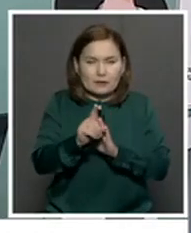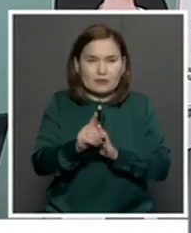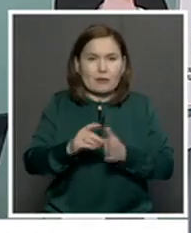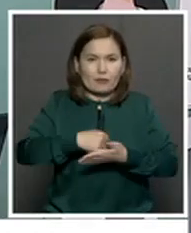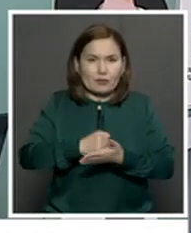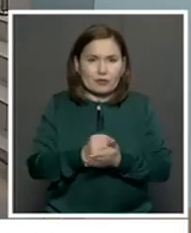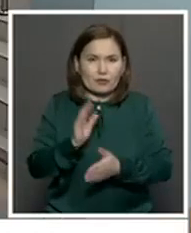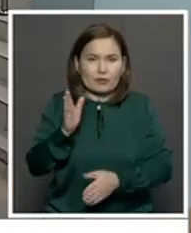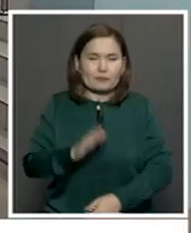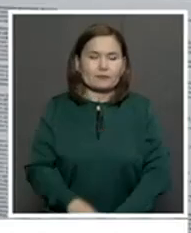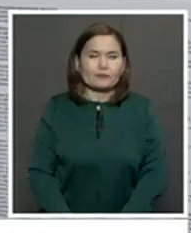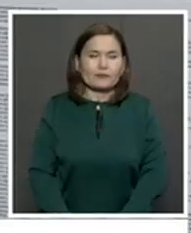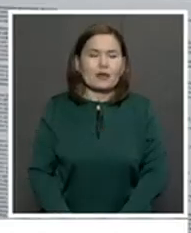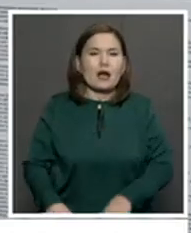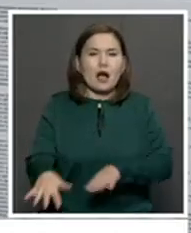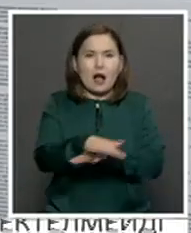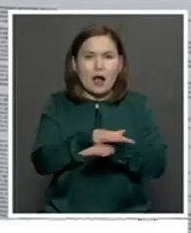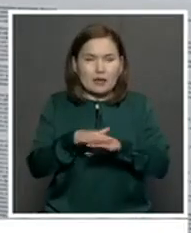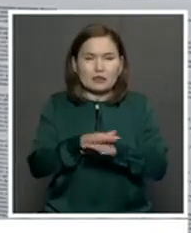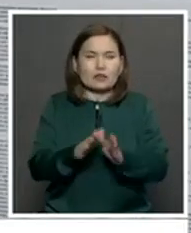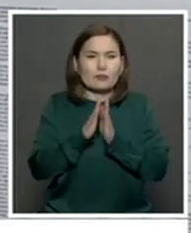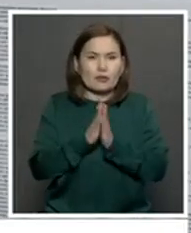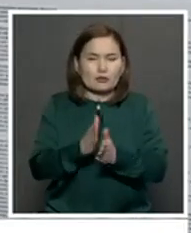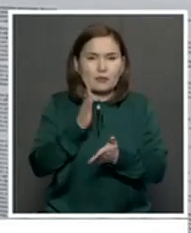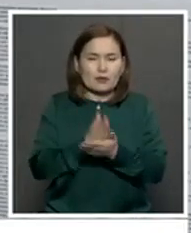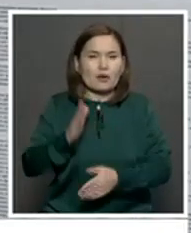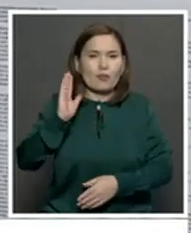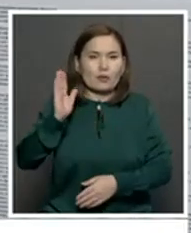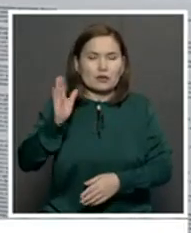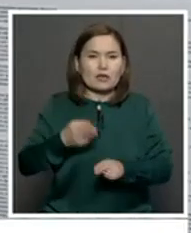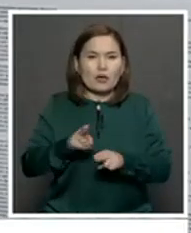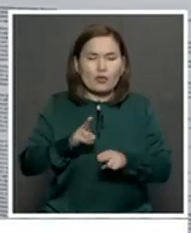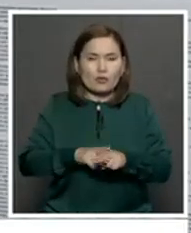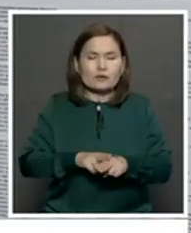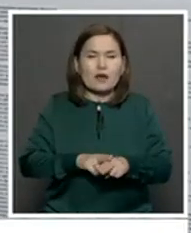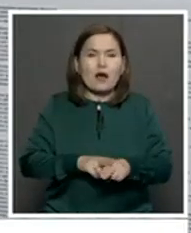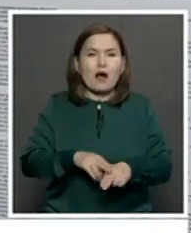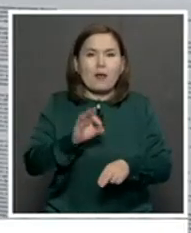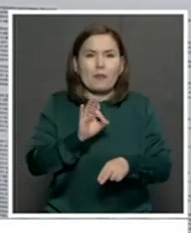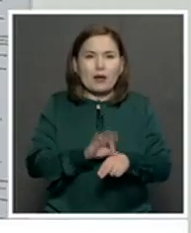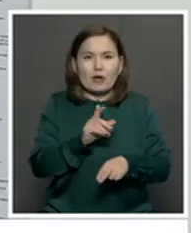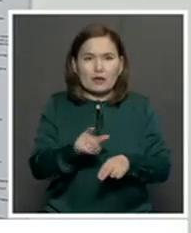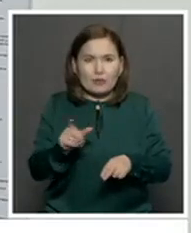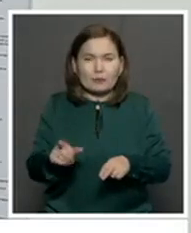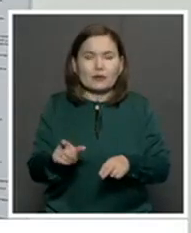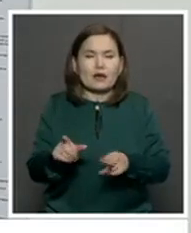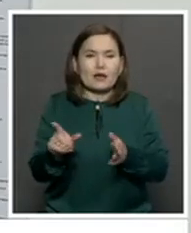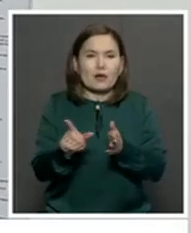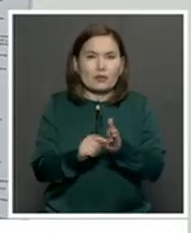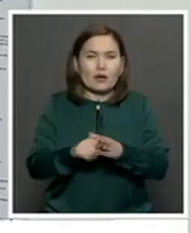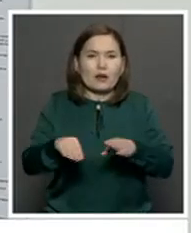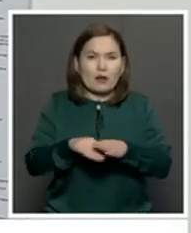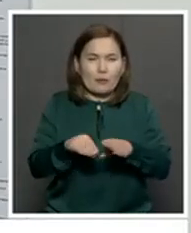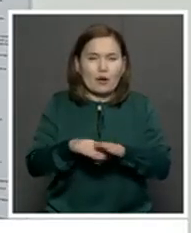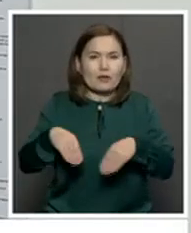енеді. Халықтың сұранысы болса, біз болашақта бұл жаңағы тізімді өзгертетін боламыз. Қатып алған тізім